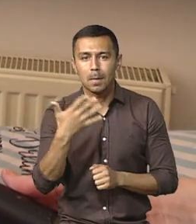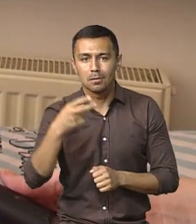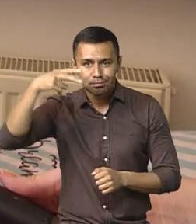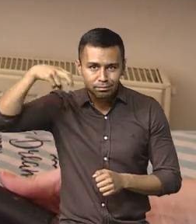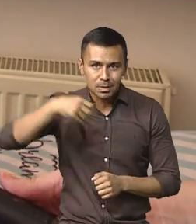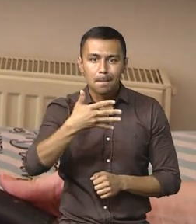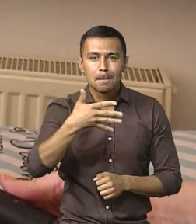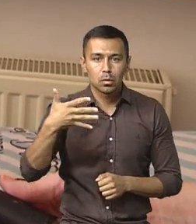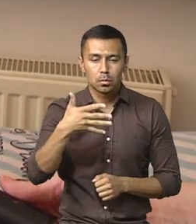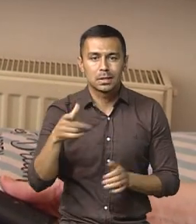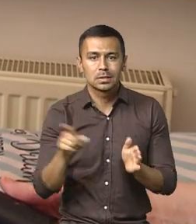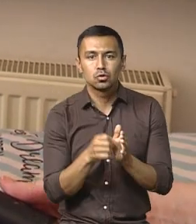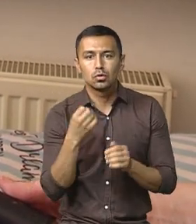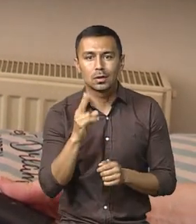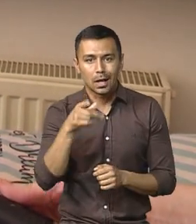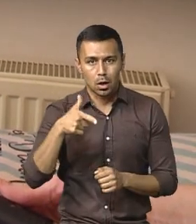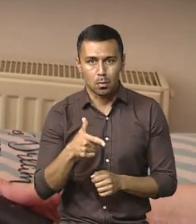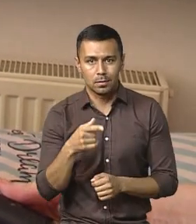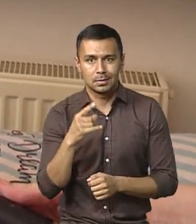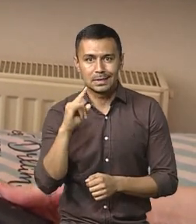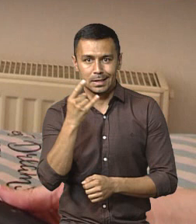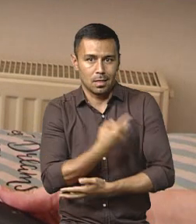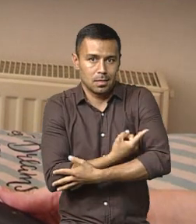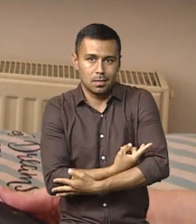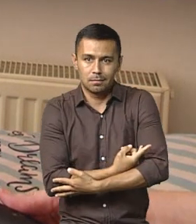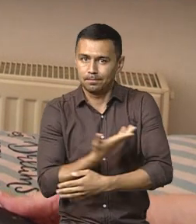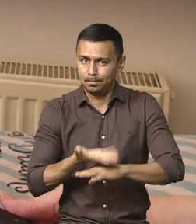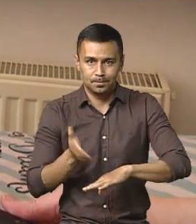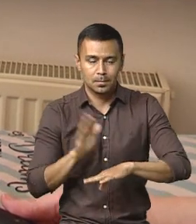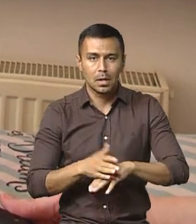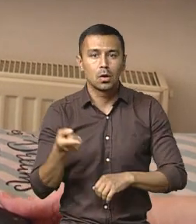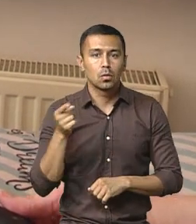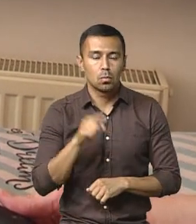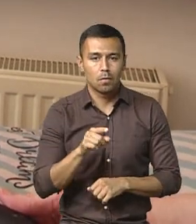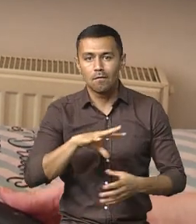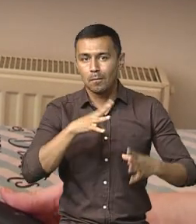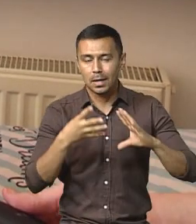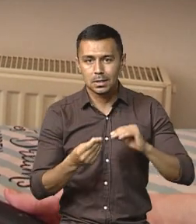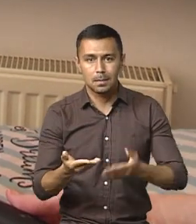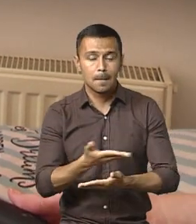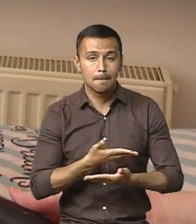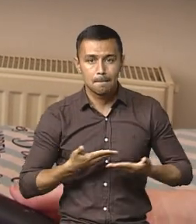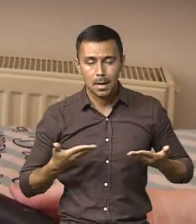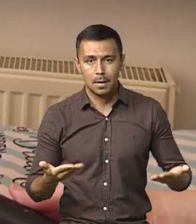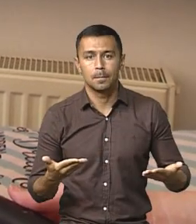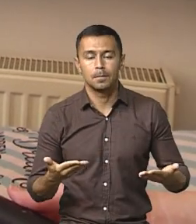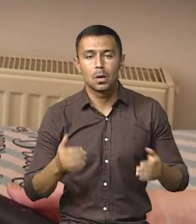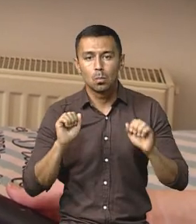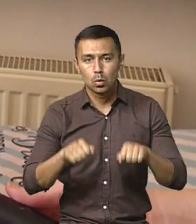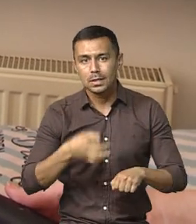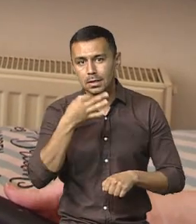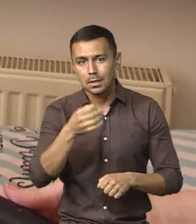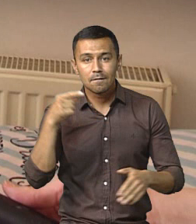з 5-го поверху з 14-кілограмовою дитиною на руках. Тому, в принципі, ми і, можна